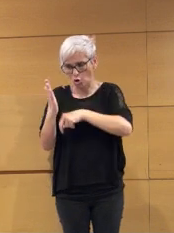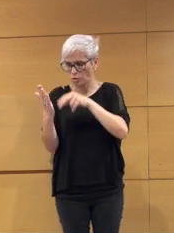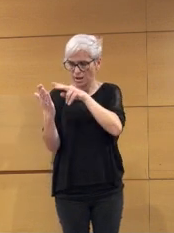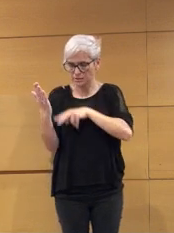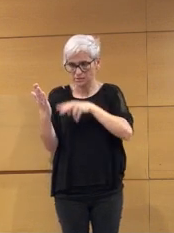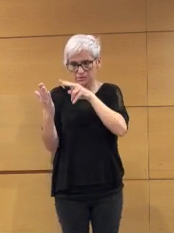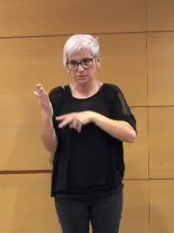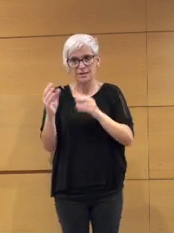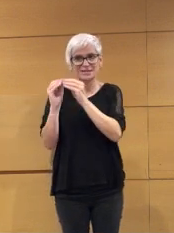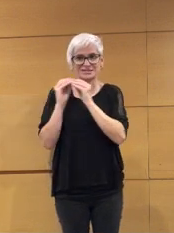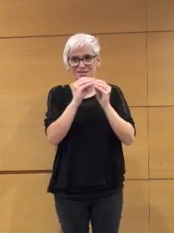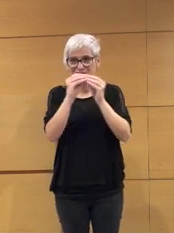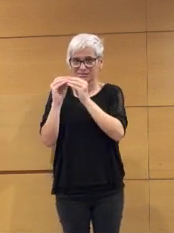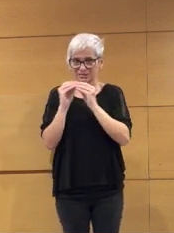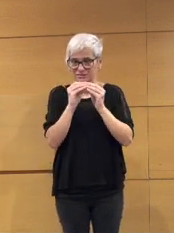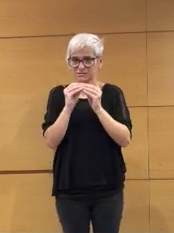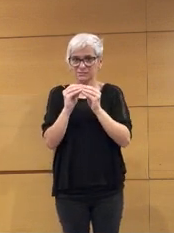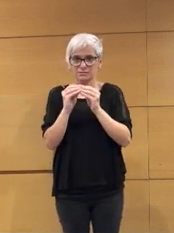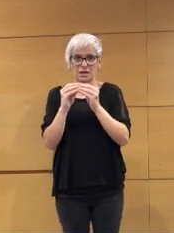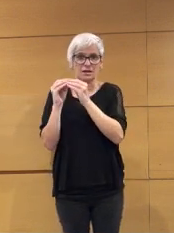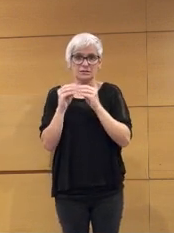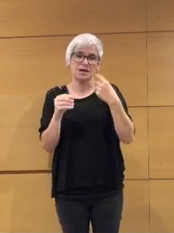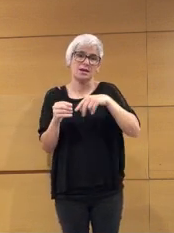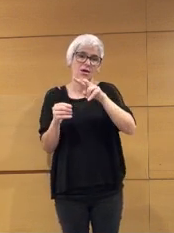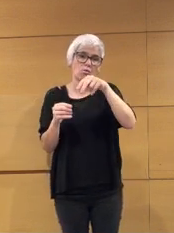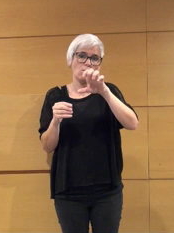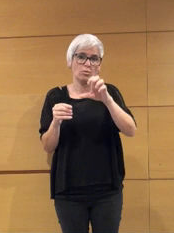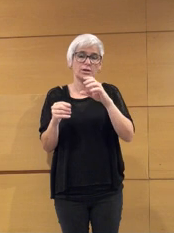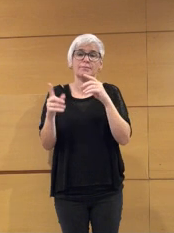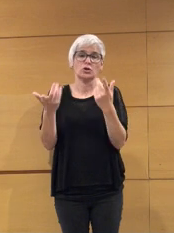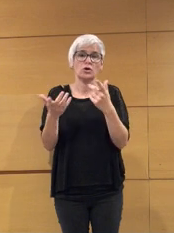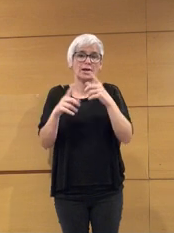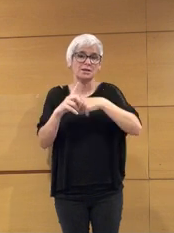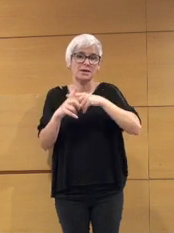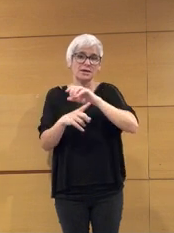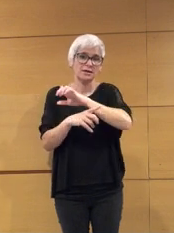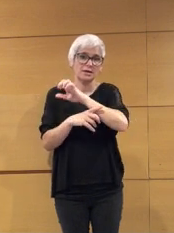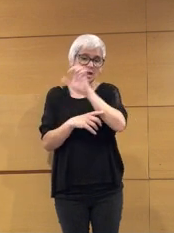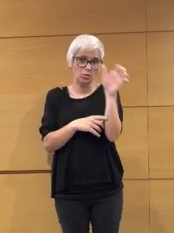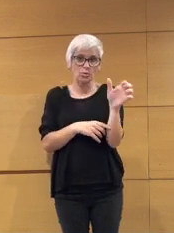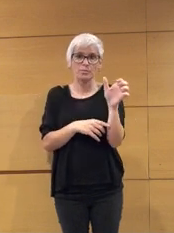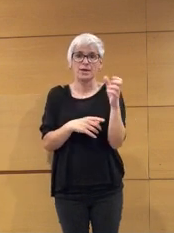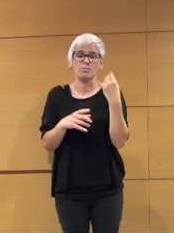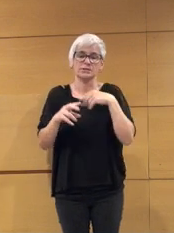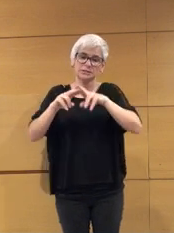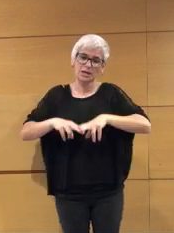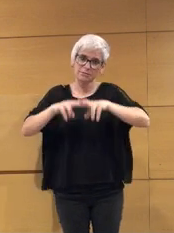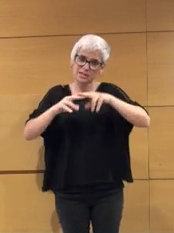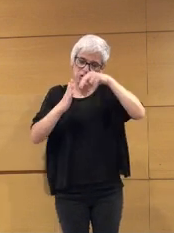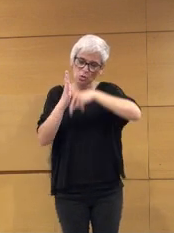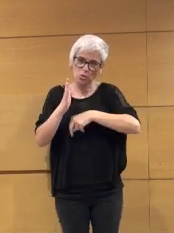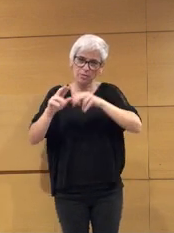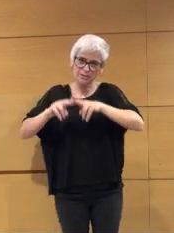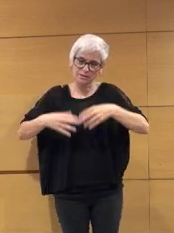els estàndards, m'enteneu? O sigui, com aquí tenim la UNE, doncs a nivell europeu hi ha sense NLE aquest, sí, s'han de revisar aquestes